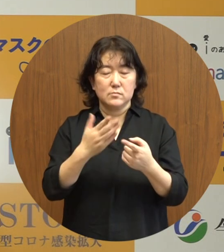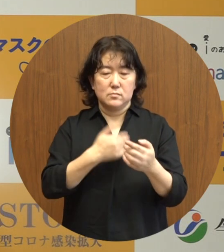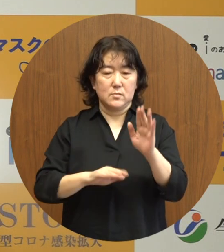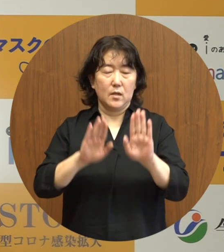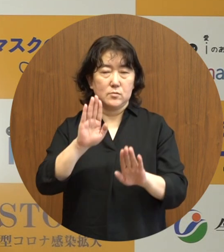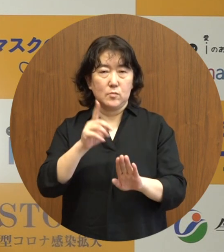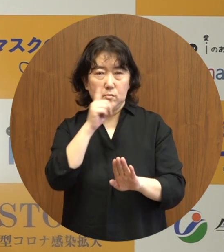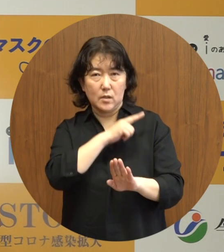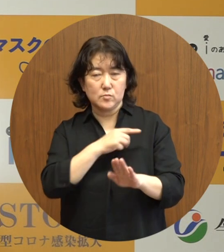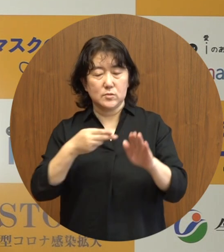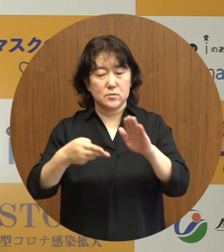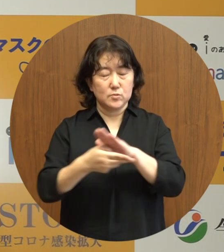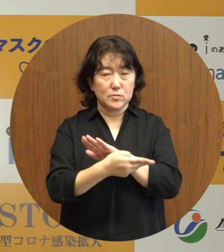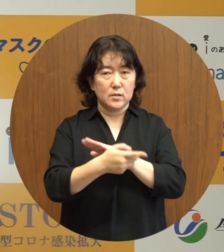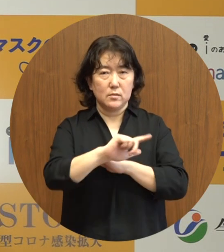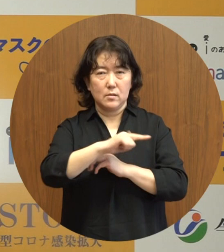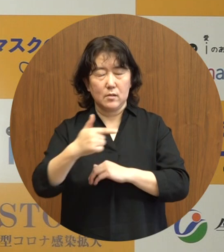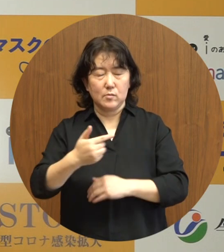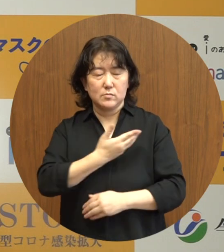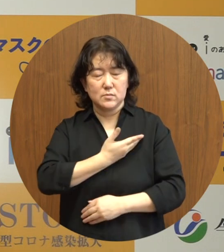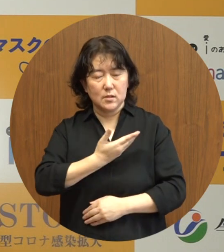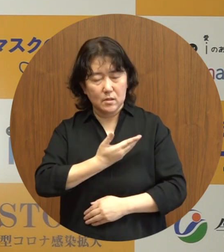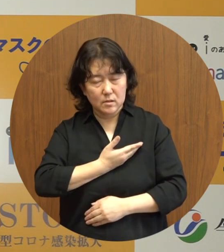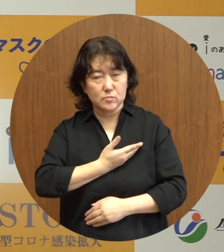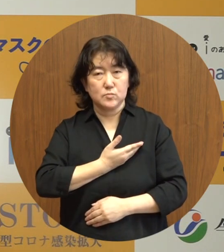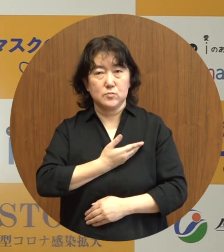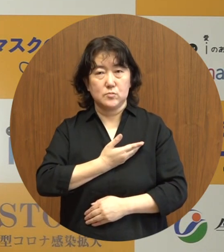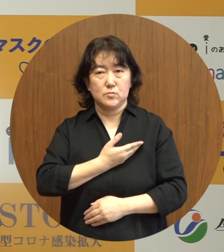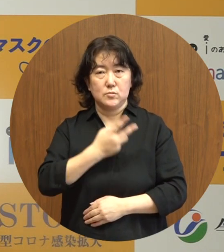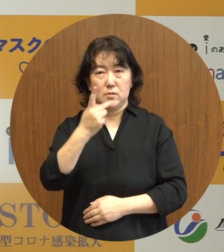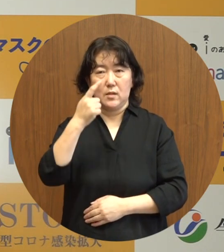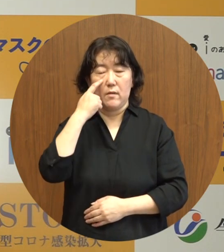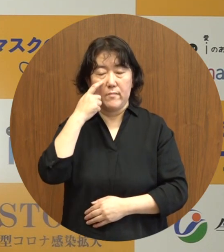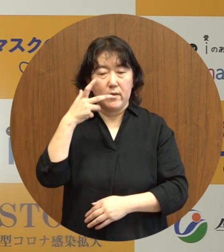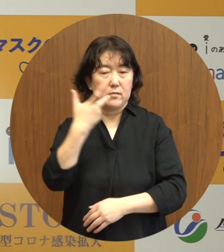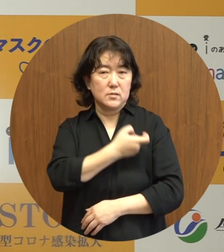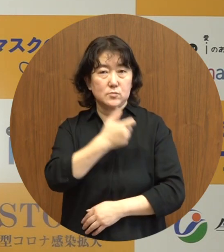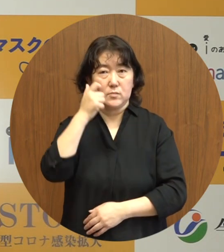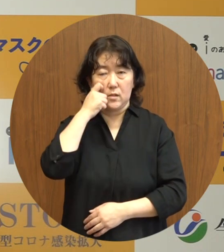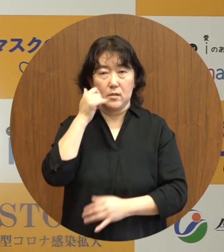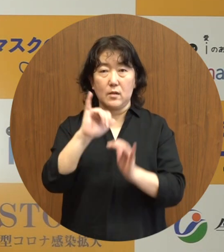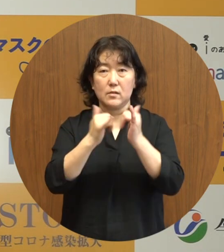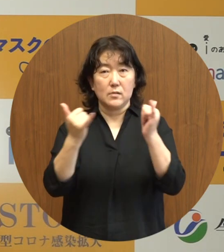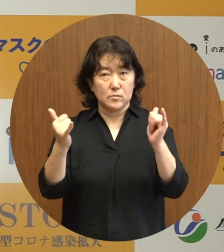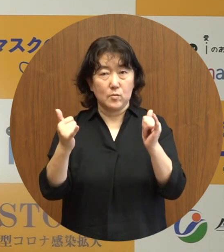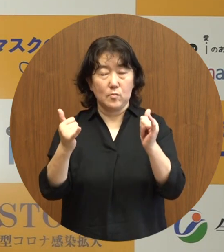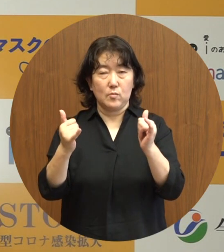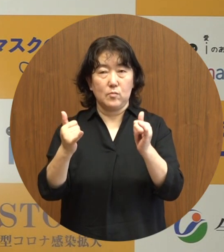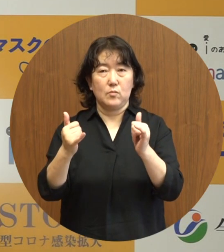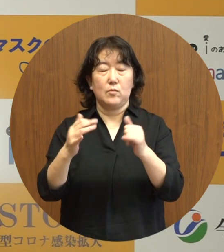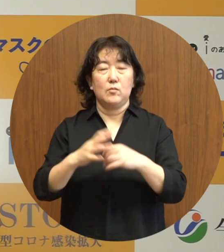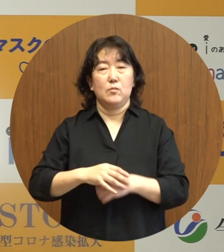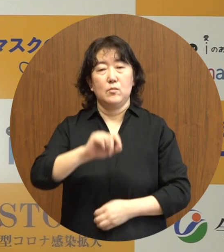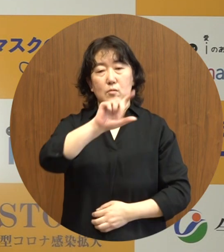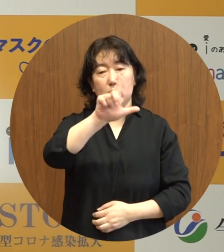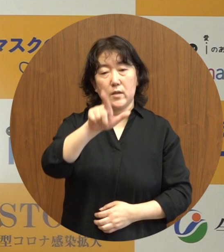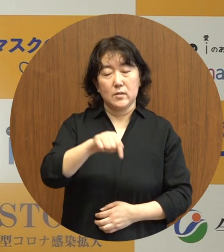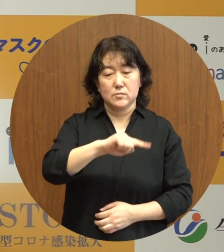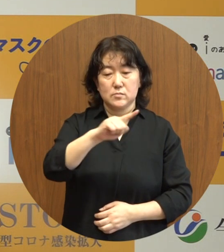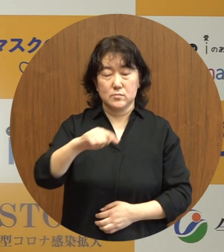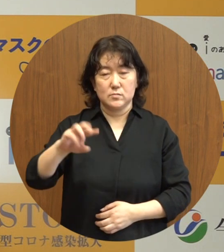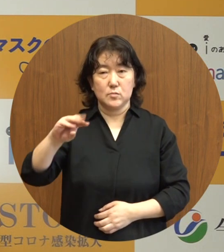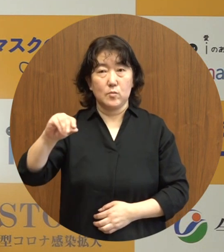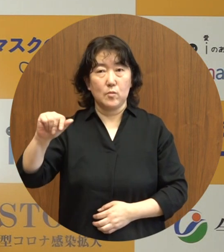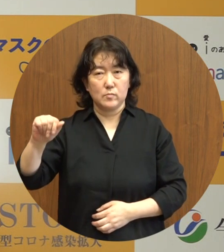不良や入院等でやむを得ず2回目の接種を受けられなかった方、月曜日から土曜日